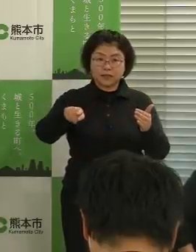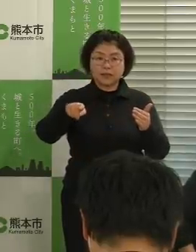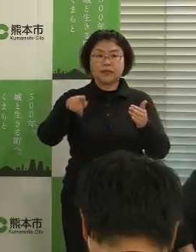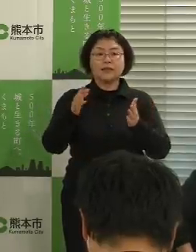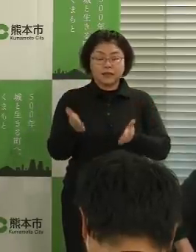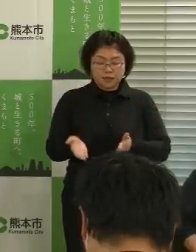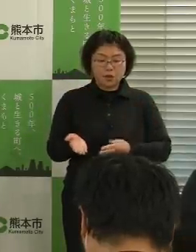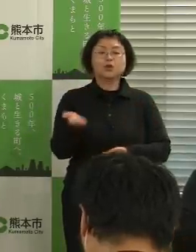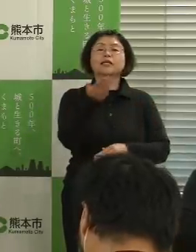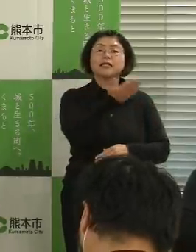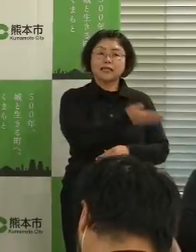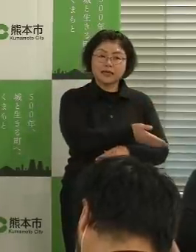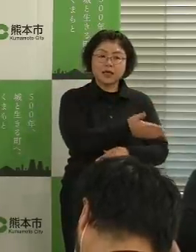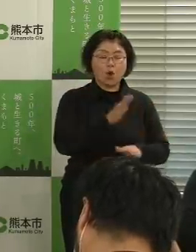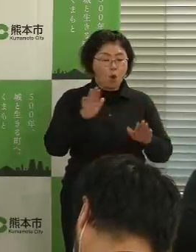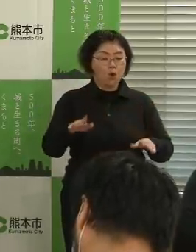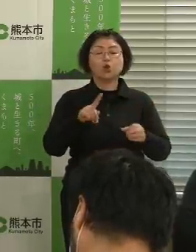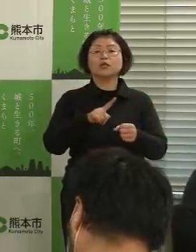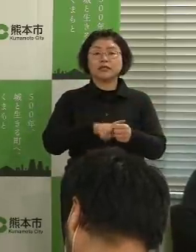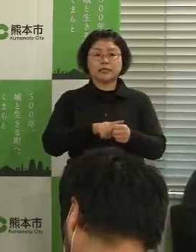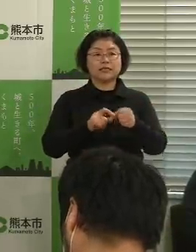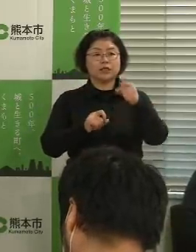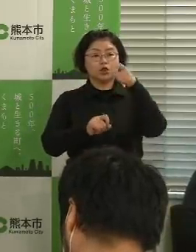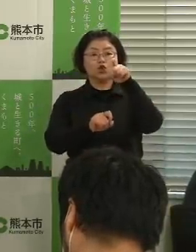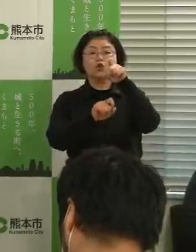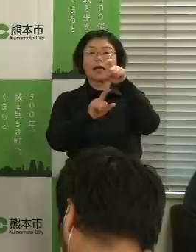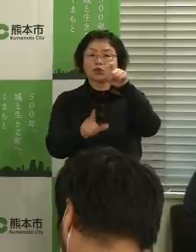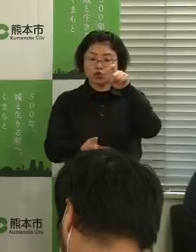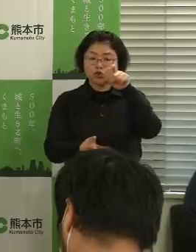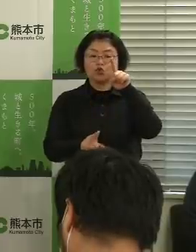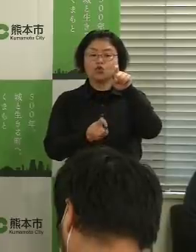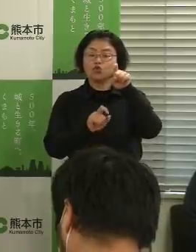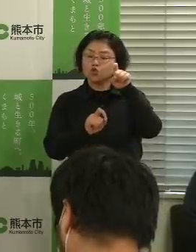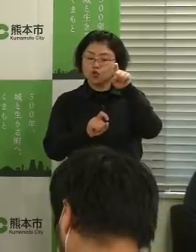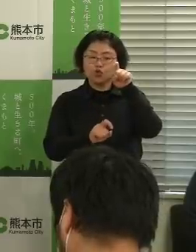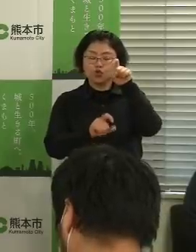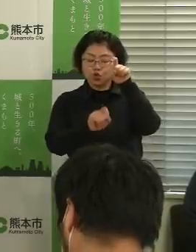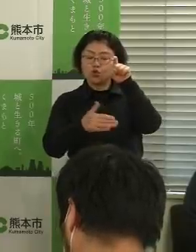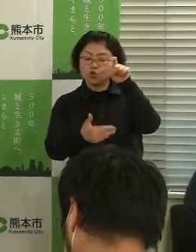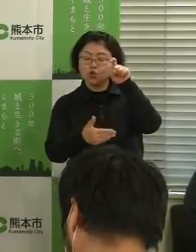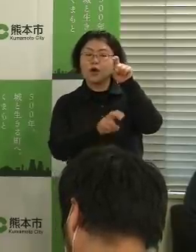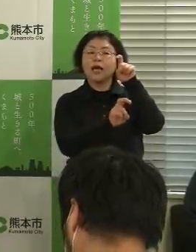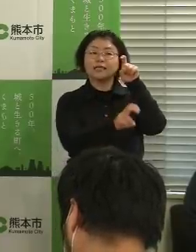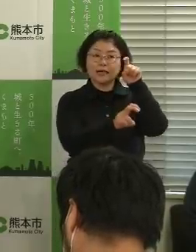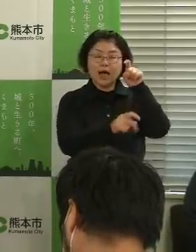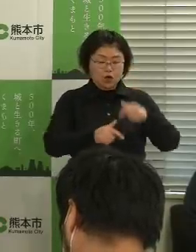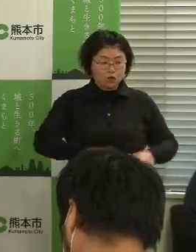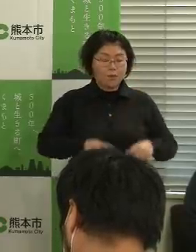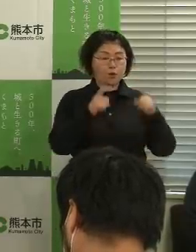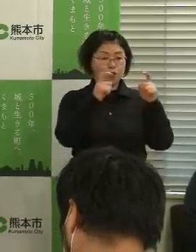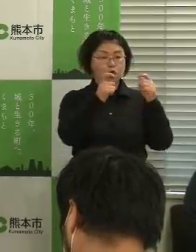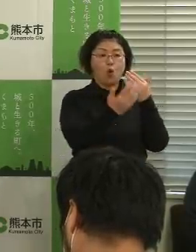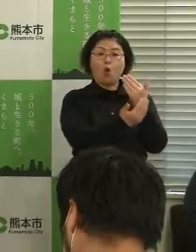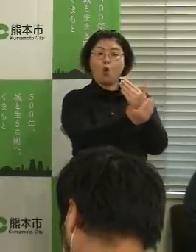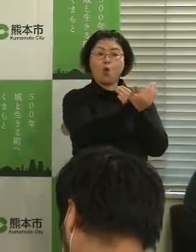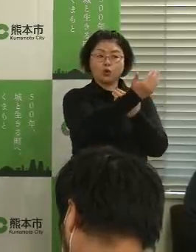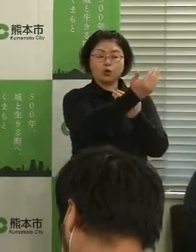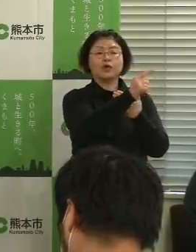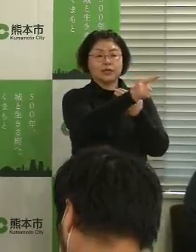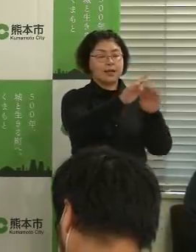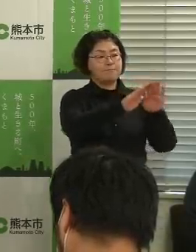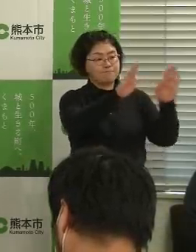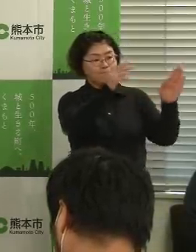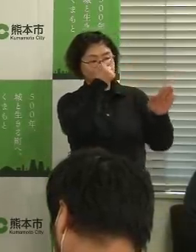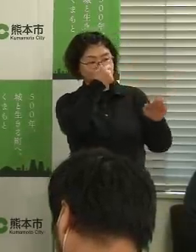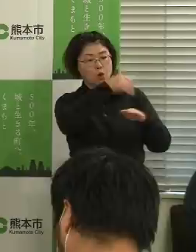次に今年10月19日20日に熊本城ホールで開催